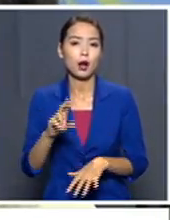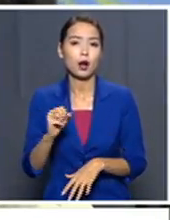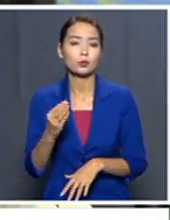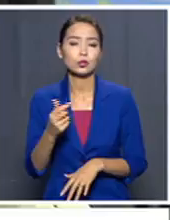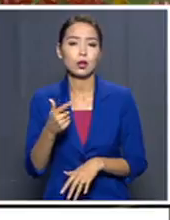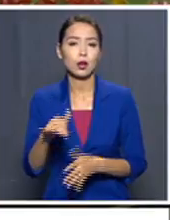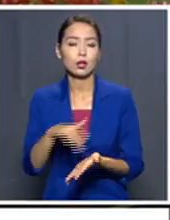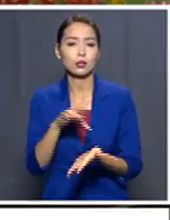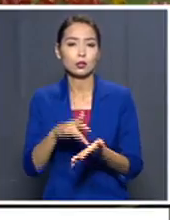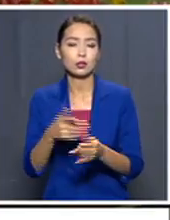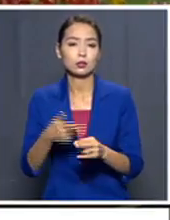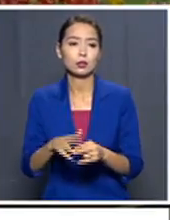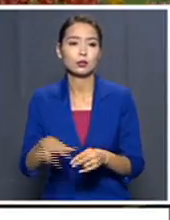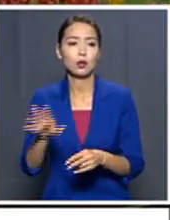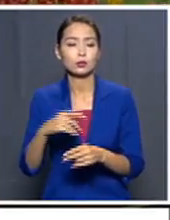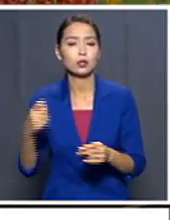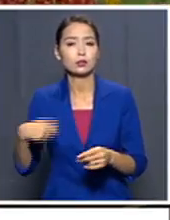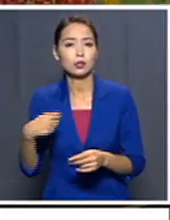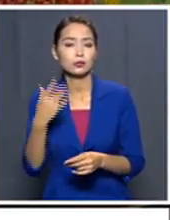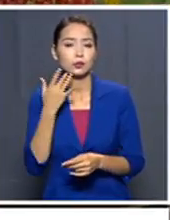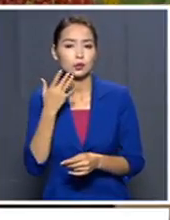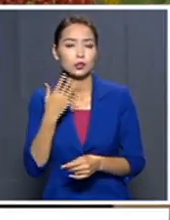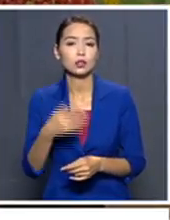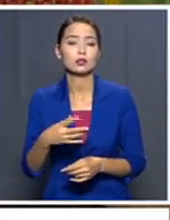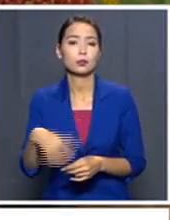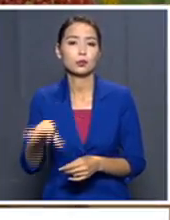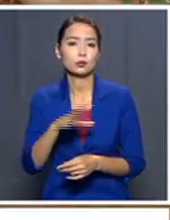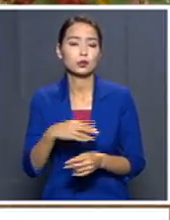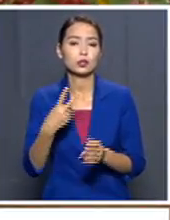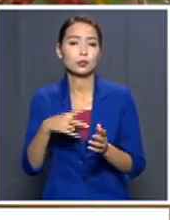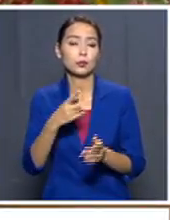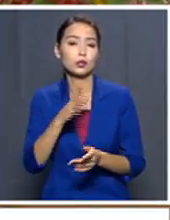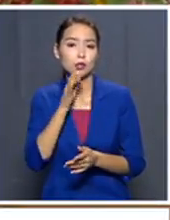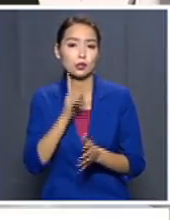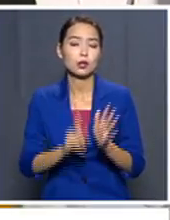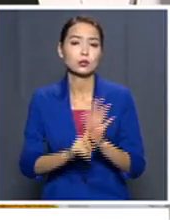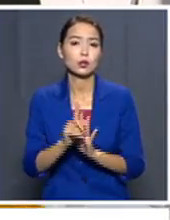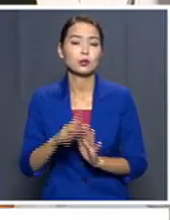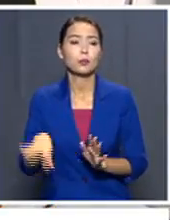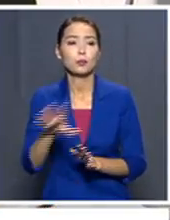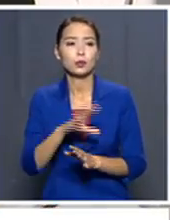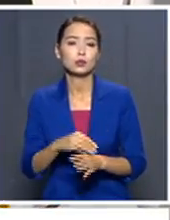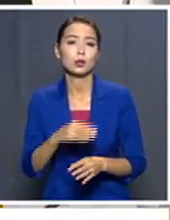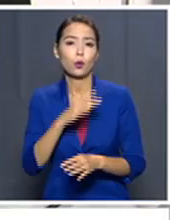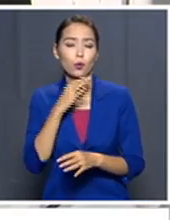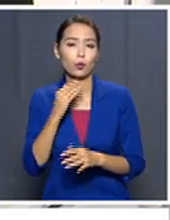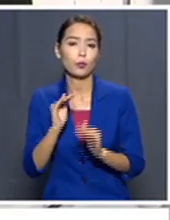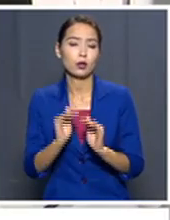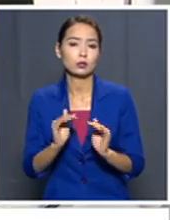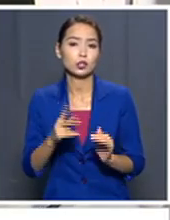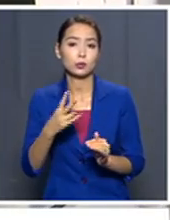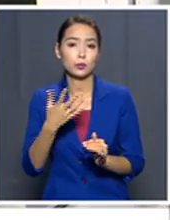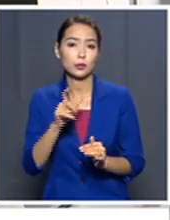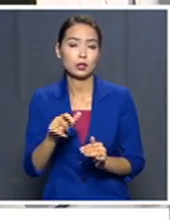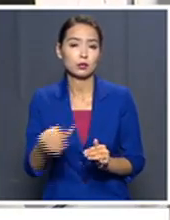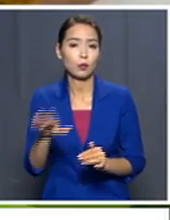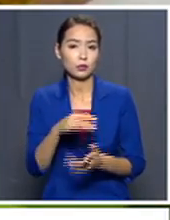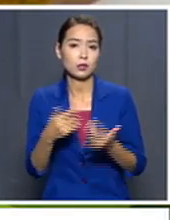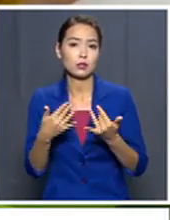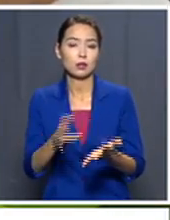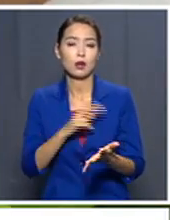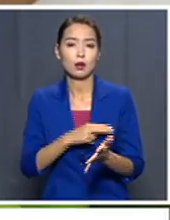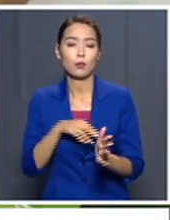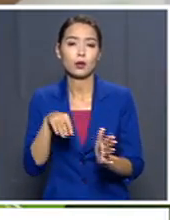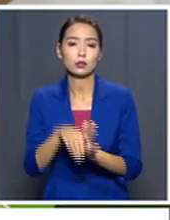ойыншықтармен эко-пакеттер тігеді. 20-дан астам мүмкіндігі шектеулі жанды жұмысқа қабылдап, жалақы беріп отыр. Ол былтыр бизнес бастау жобасы